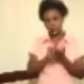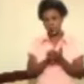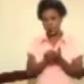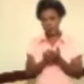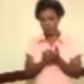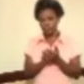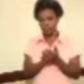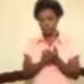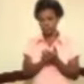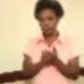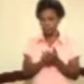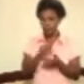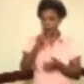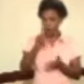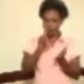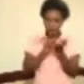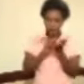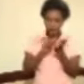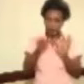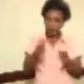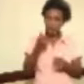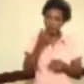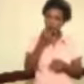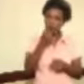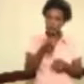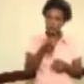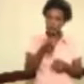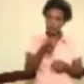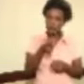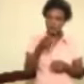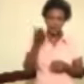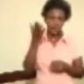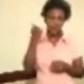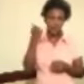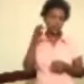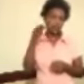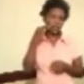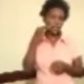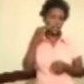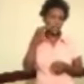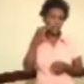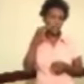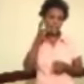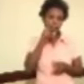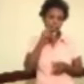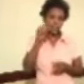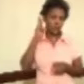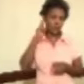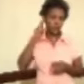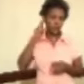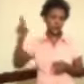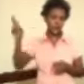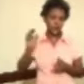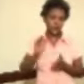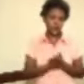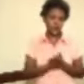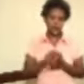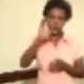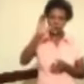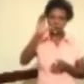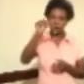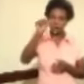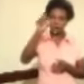ce point. Et me songe que, au fond, déclaration sur Radio Caraïbe, au plus fort des protestations contre M. Préval, était